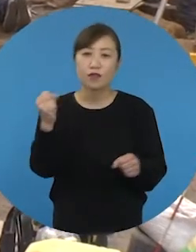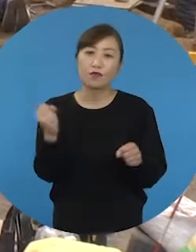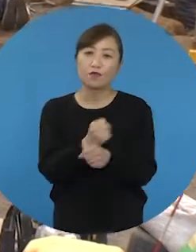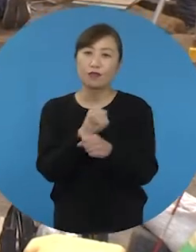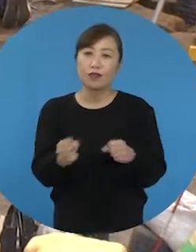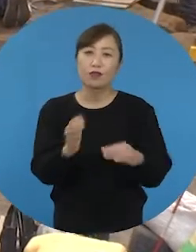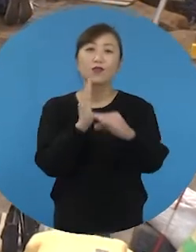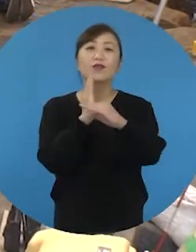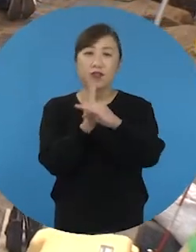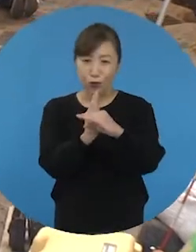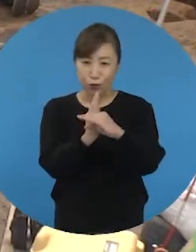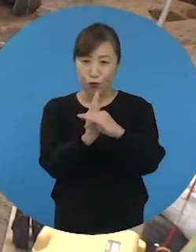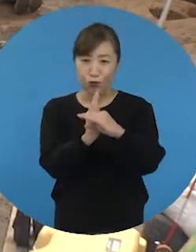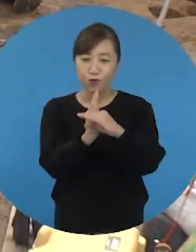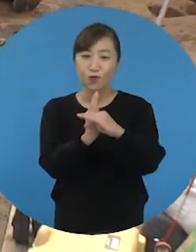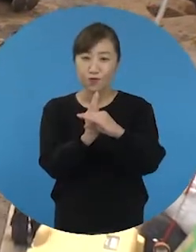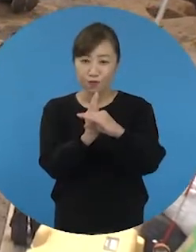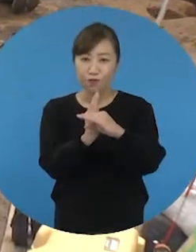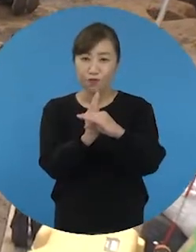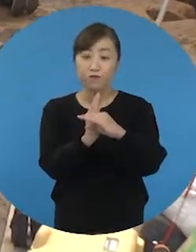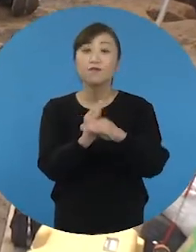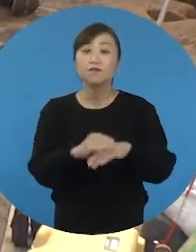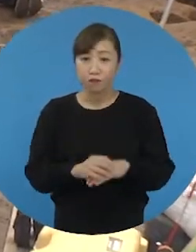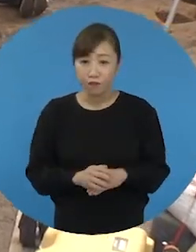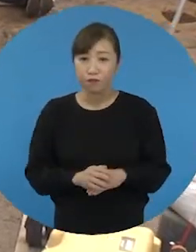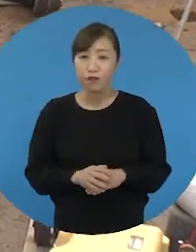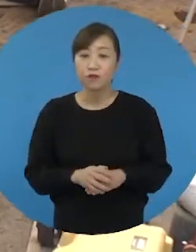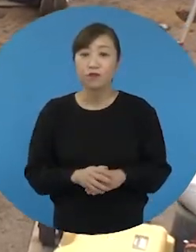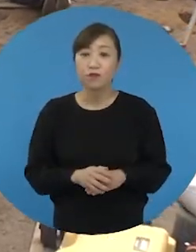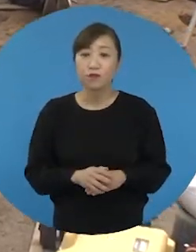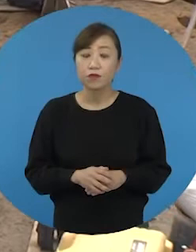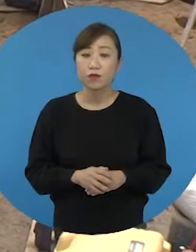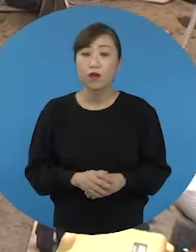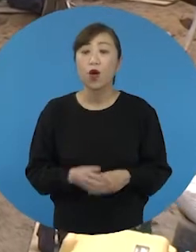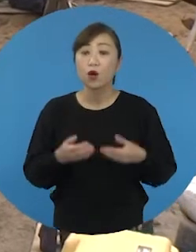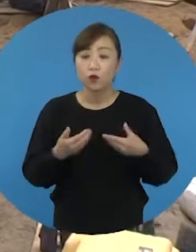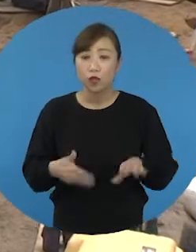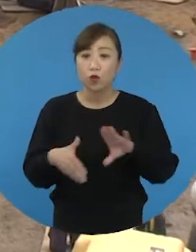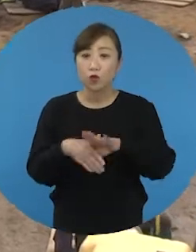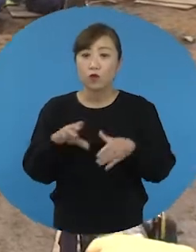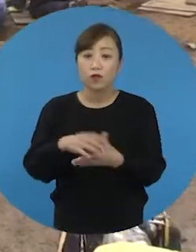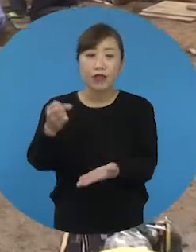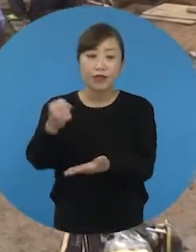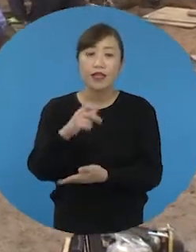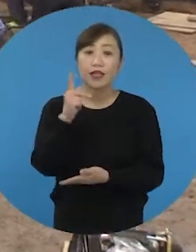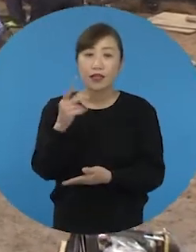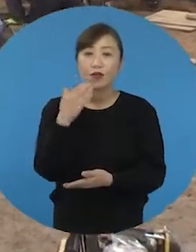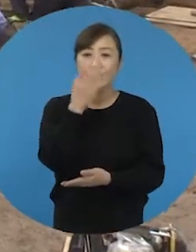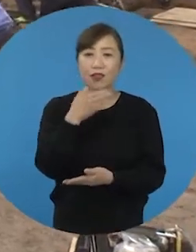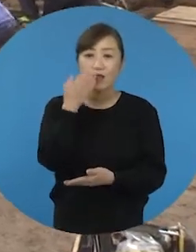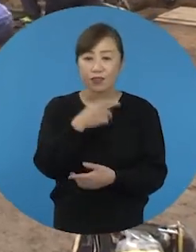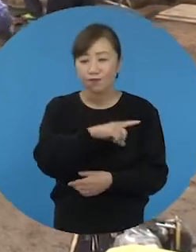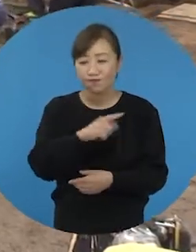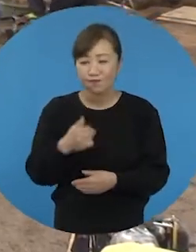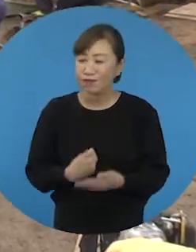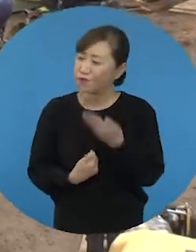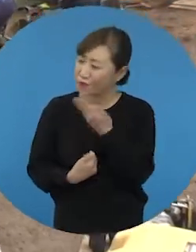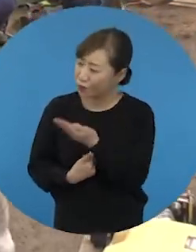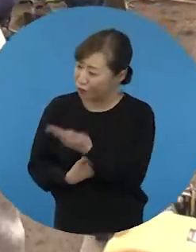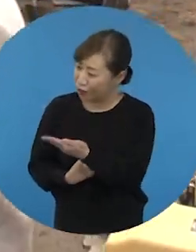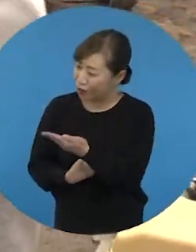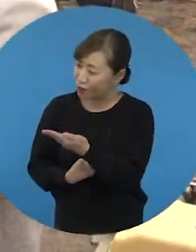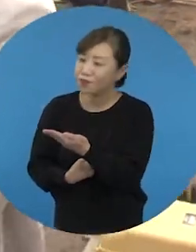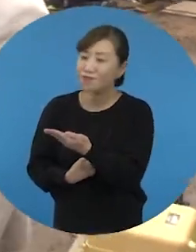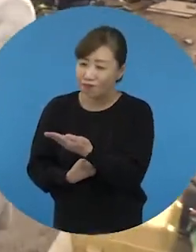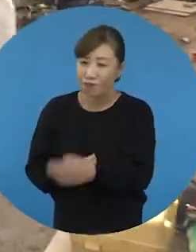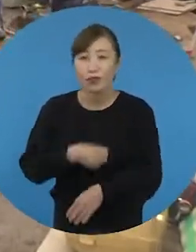発掘調査が行われているんです。その発掘調査についてふるさと文化財課の佐藤さんにお話を伺います。佐藤さん、では